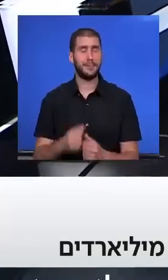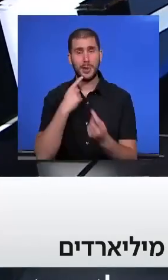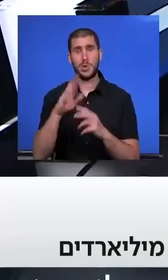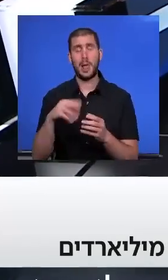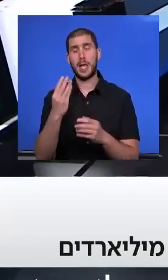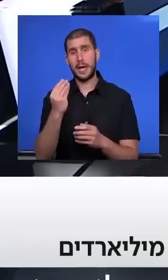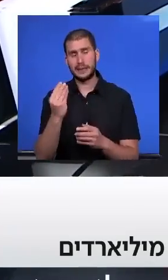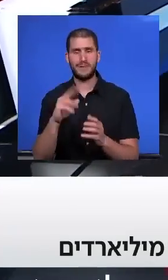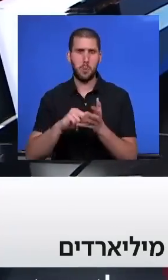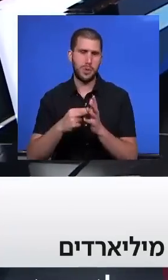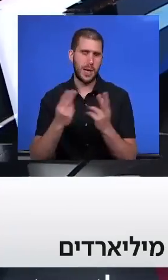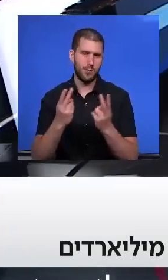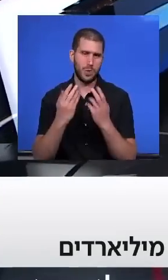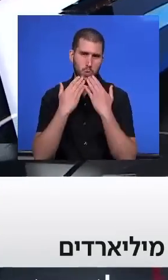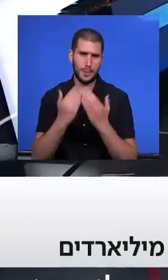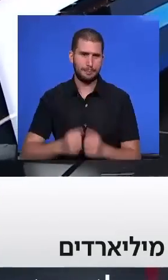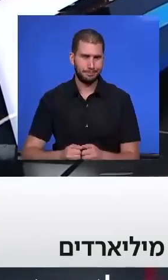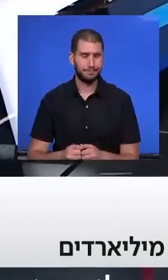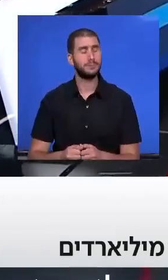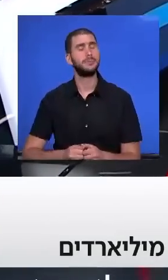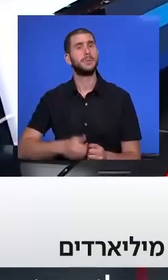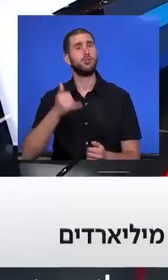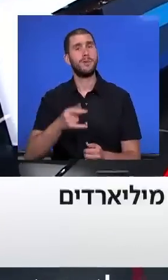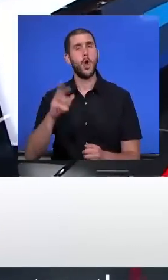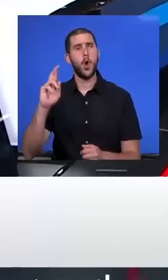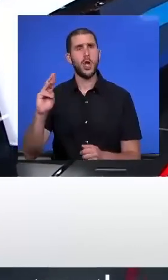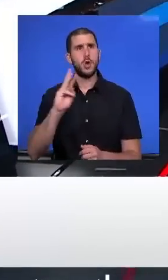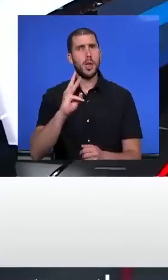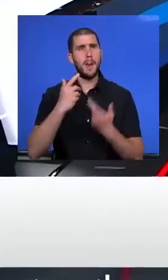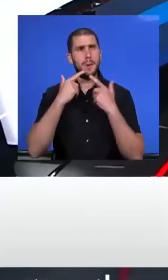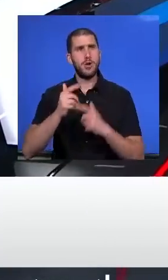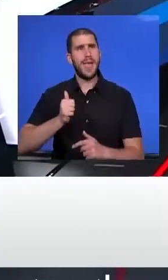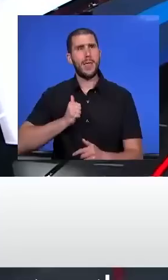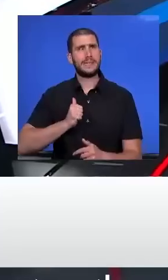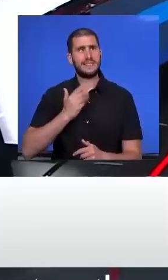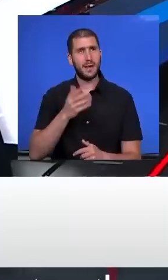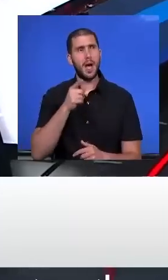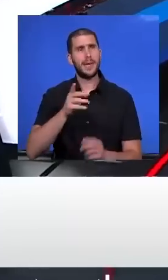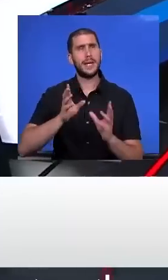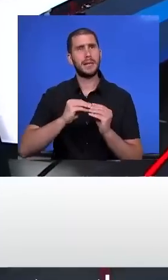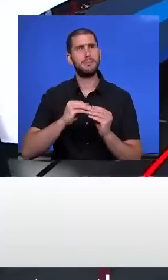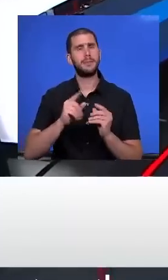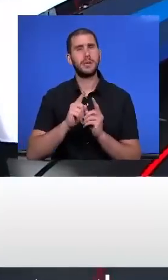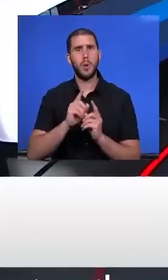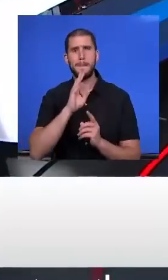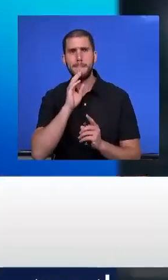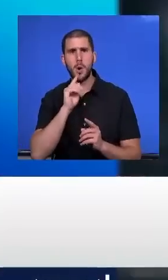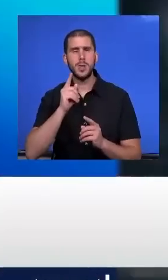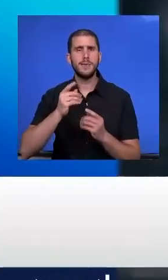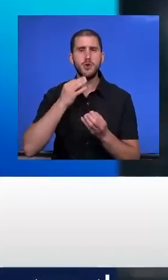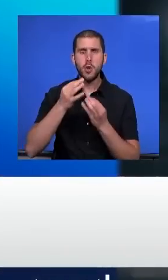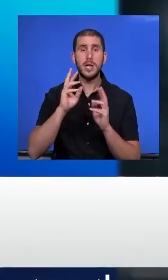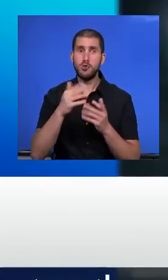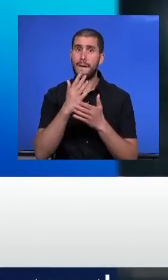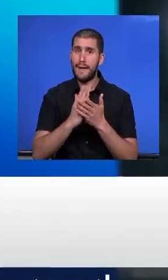פוליטיקה ועוד. תודה. מיכאל, ועכשיו אנחנו אליך, רועי שרון, פרשננו לענייני צבא, ואתה עם החורים והשאלות, ויש כמה